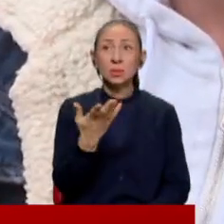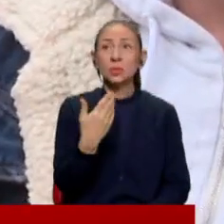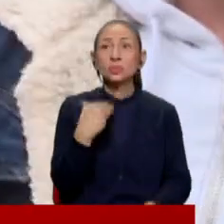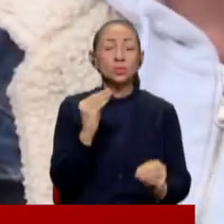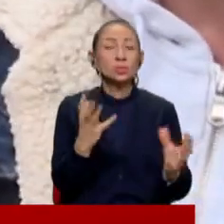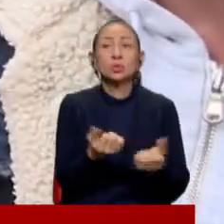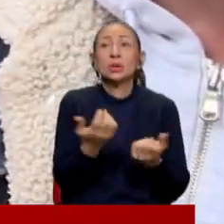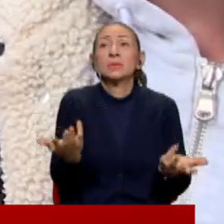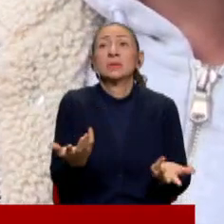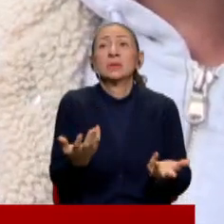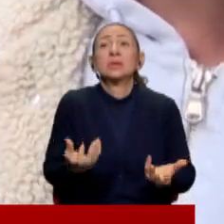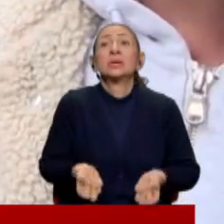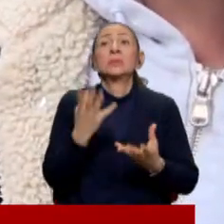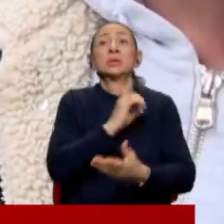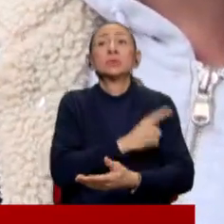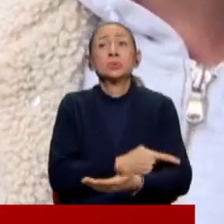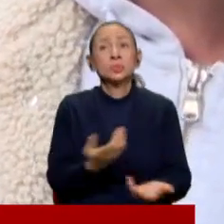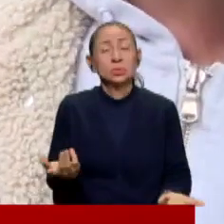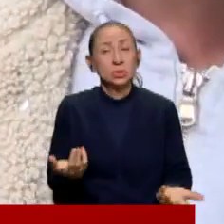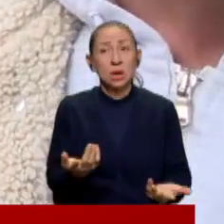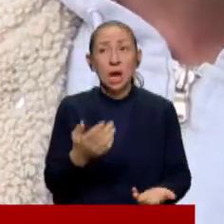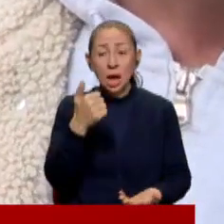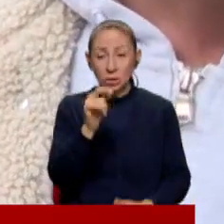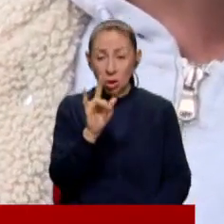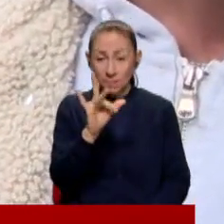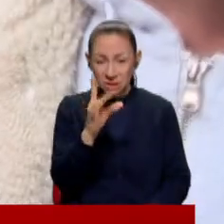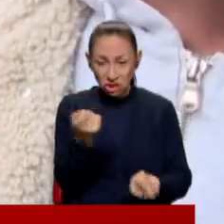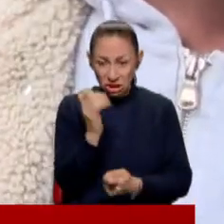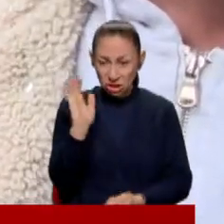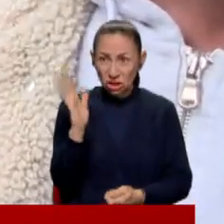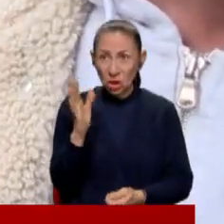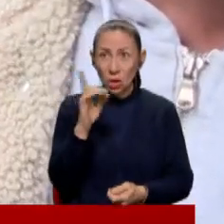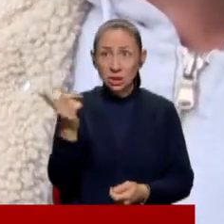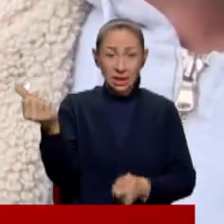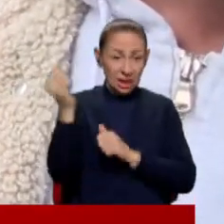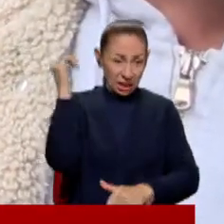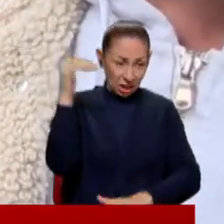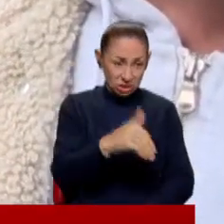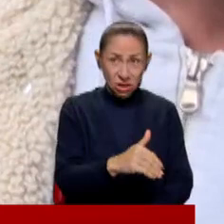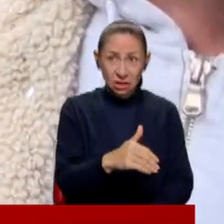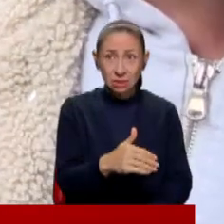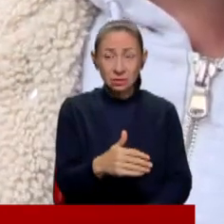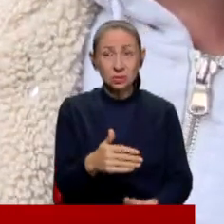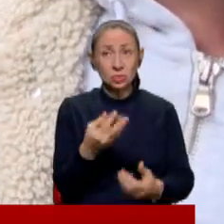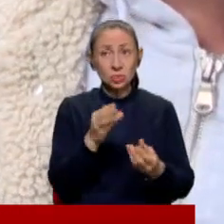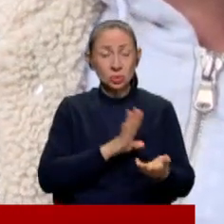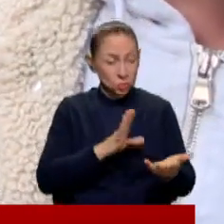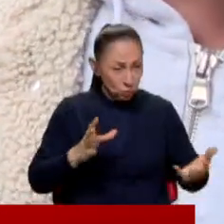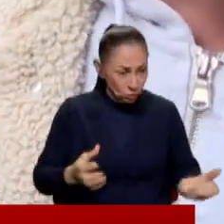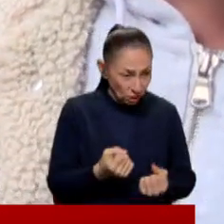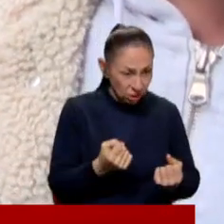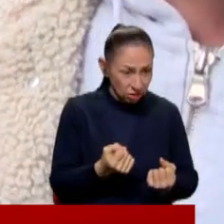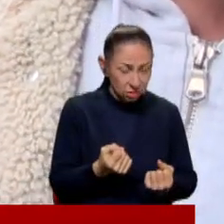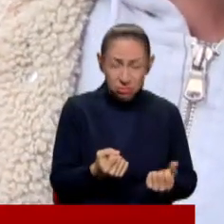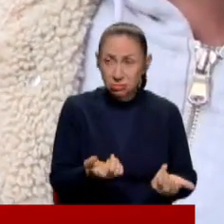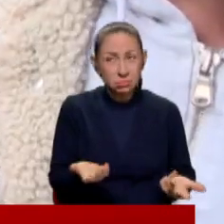yamadık çocuğumuzu yetmedi gücümüz abla 6 çeyrekte bir baba işe gidecek Oradan geri gelecek çocuğunu kurtaracak